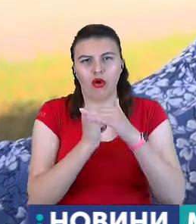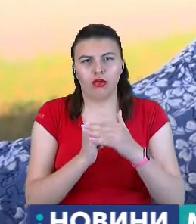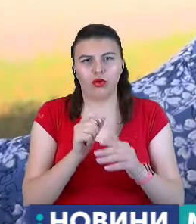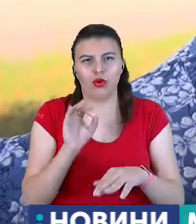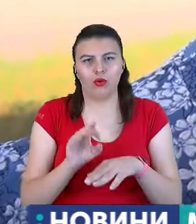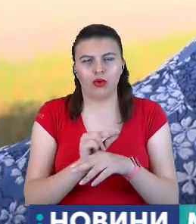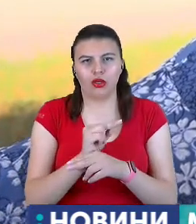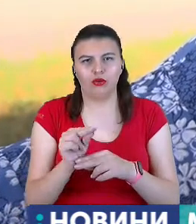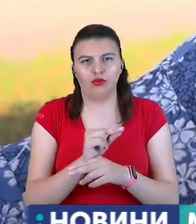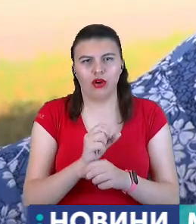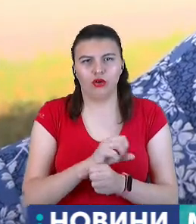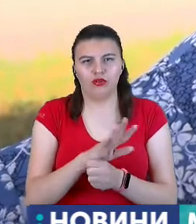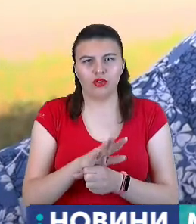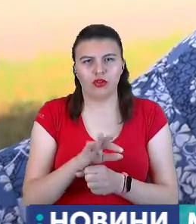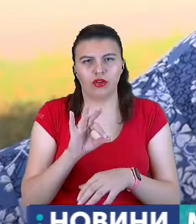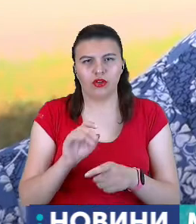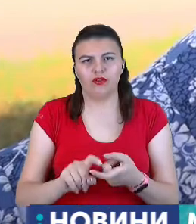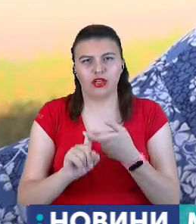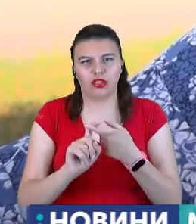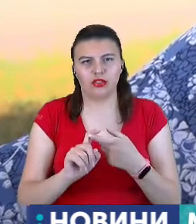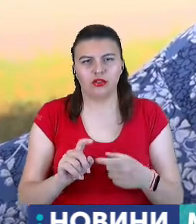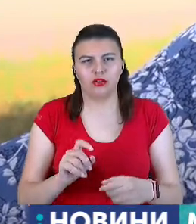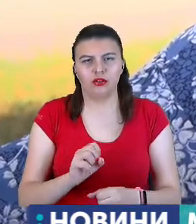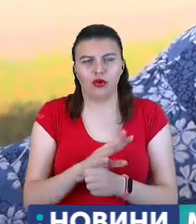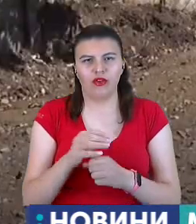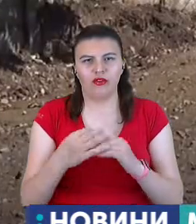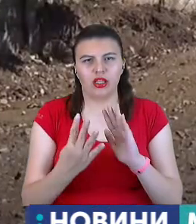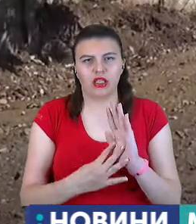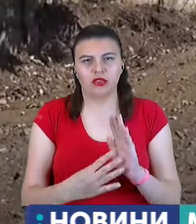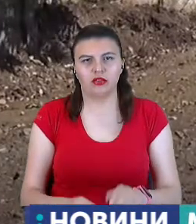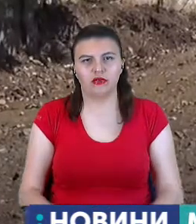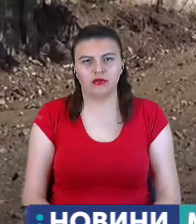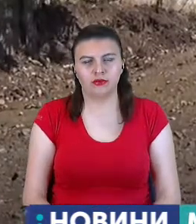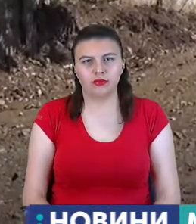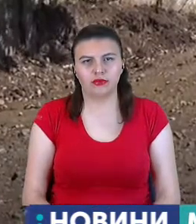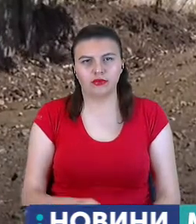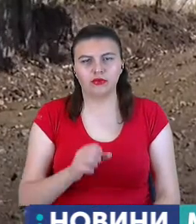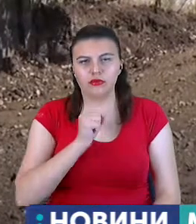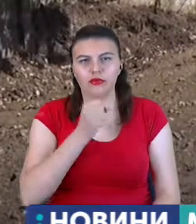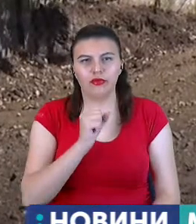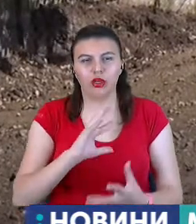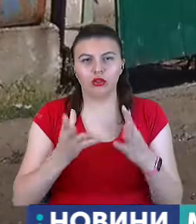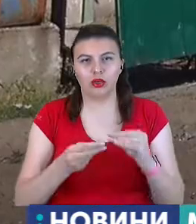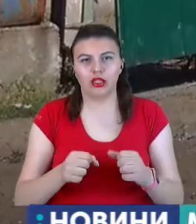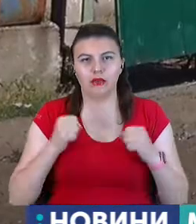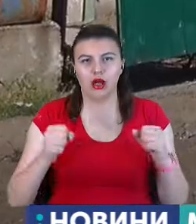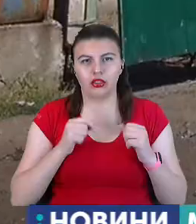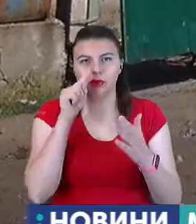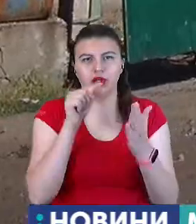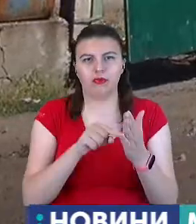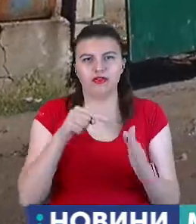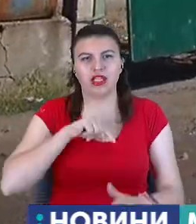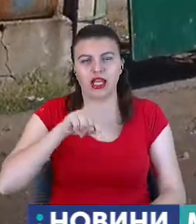лікуванні коронавірусної інфекції COVID-19. Журналісти Суспільного намагалися потрапити всередину